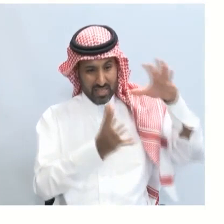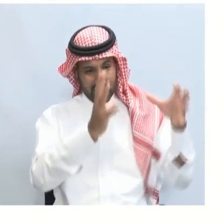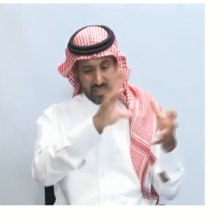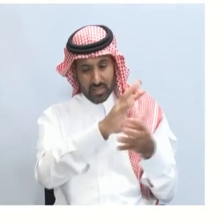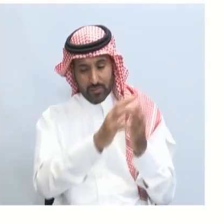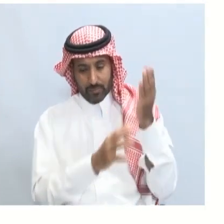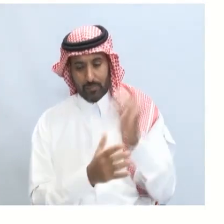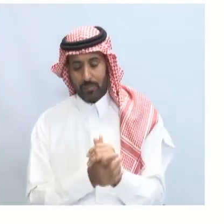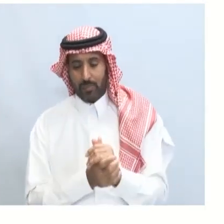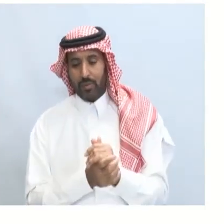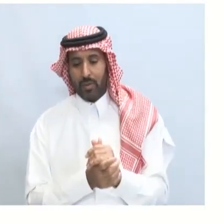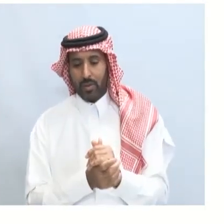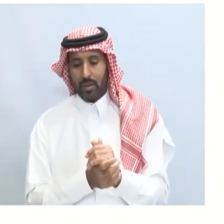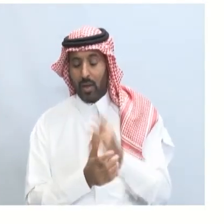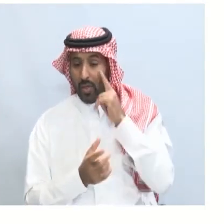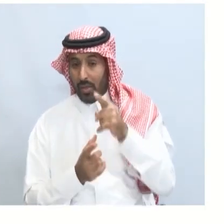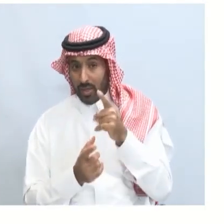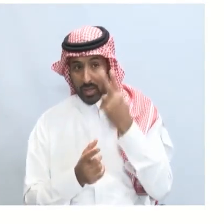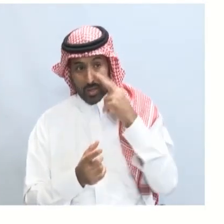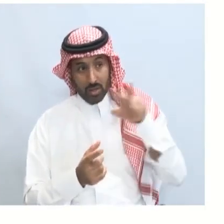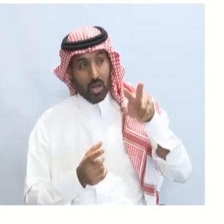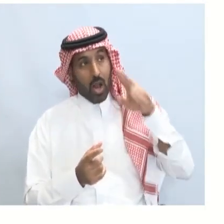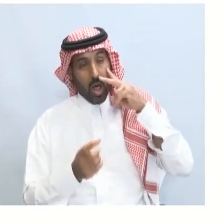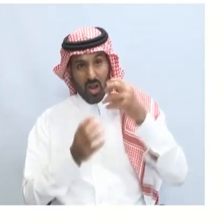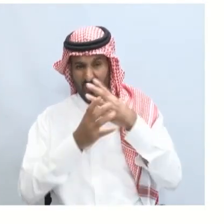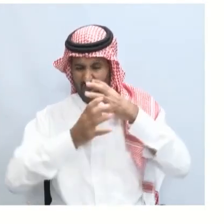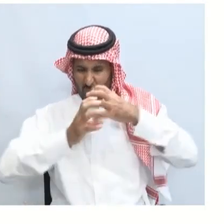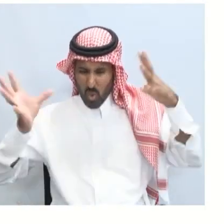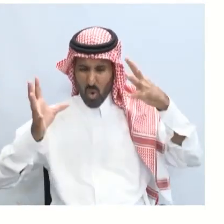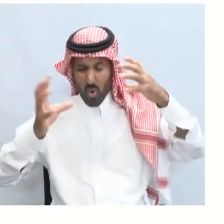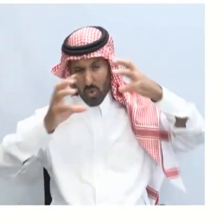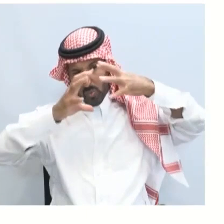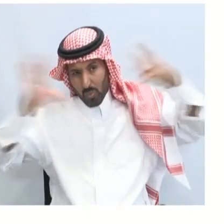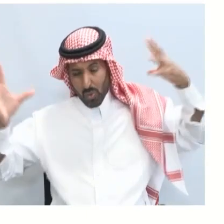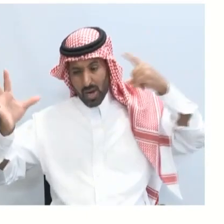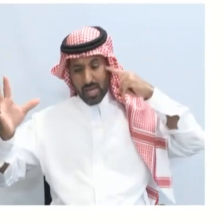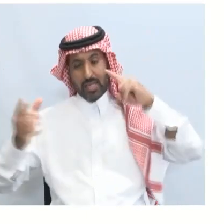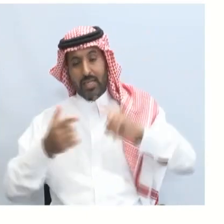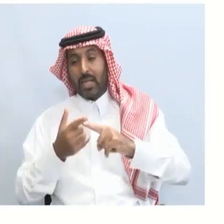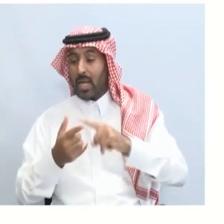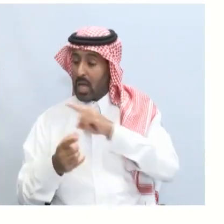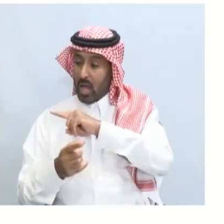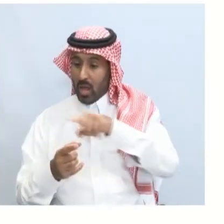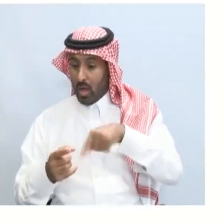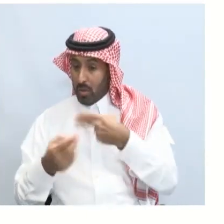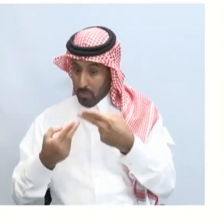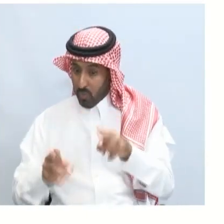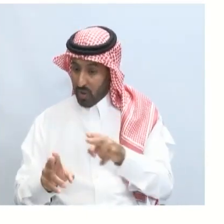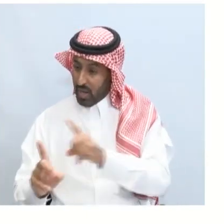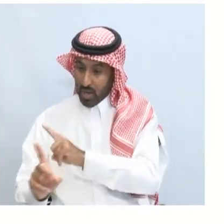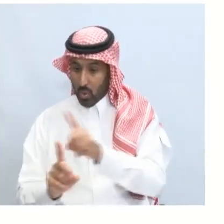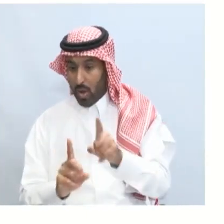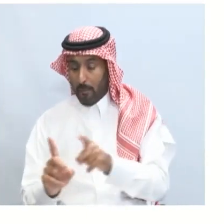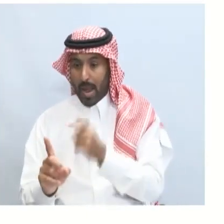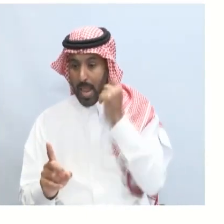بارك الله فيك الجواب الصحيح هي نظريه الانفجار العظيم اللي كانت اكثر قبولا